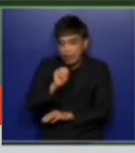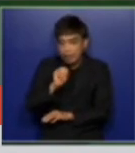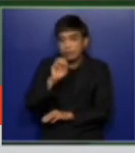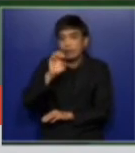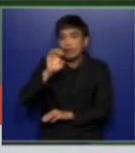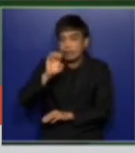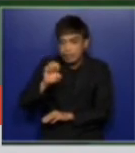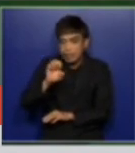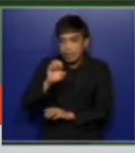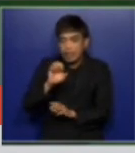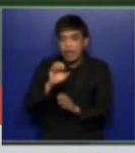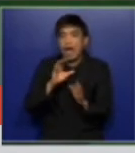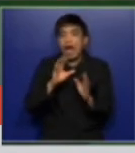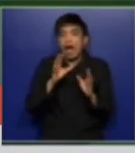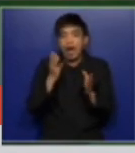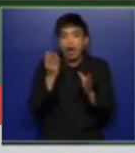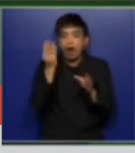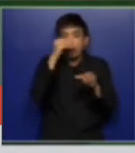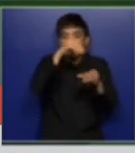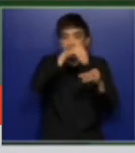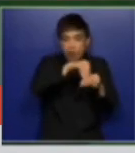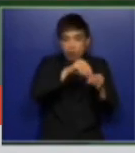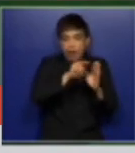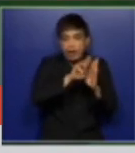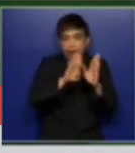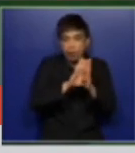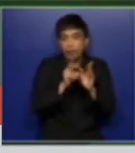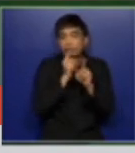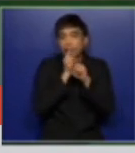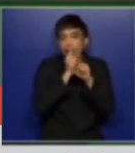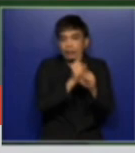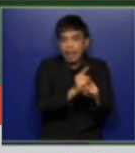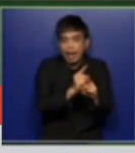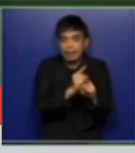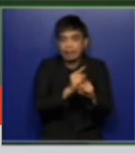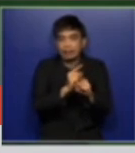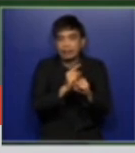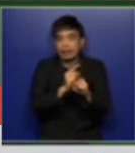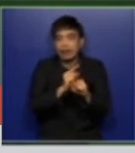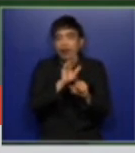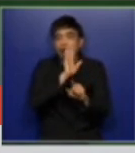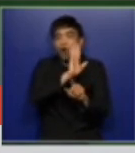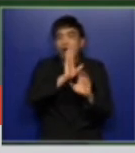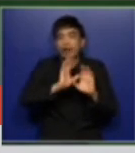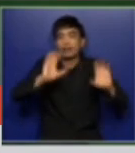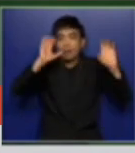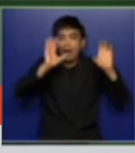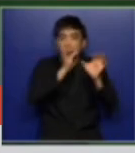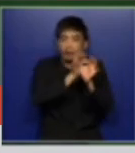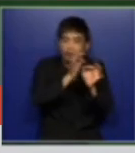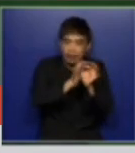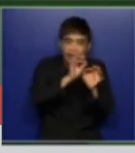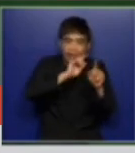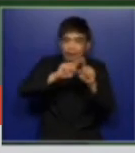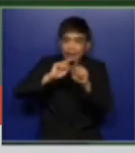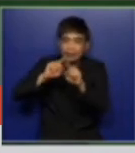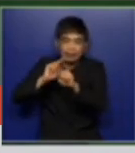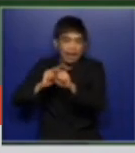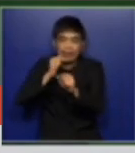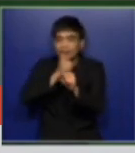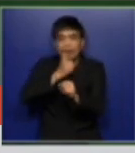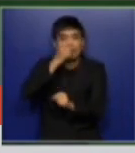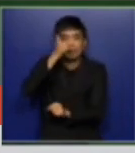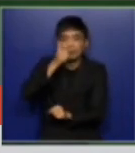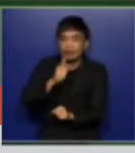การเงินตามพ.ร.ก.ที่รัฐบาลได้ให้อำนาจของกระทรวงการคลังและให้อำนาจของแบงก์ชาติในการออกซ